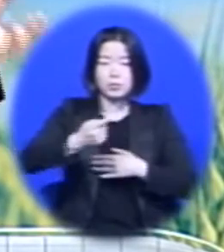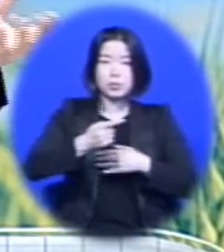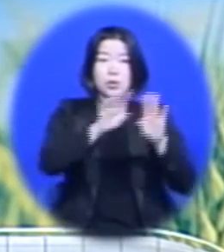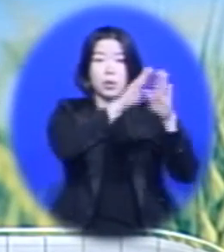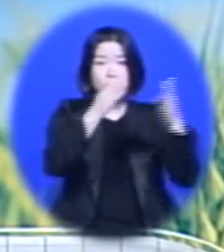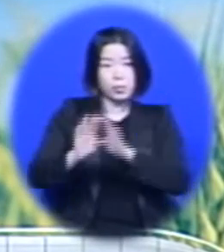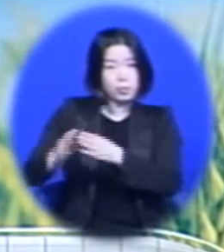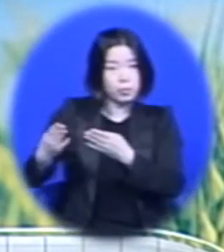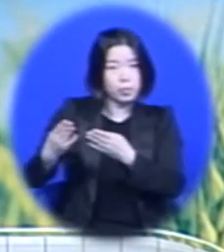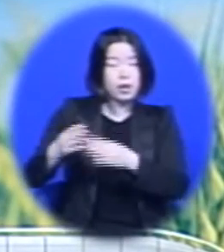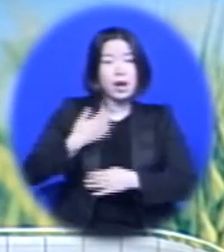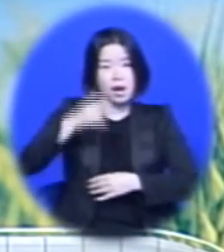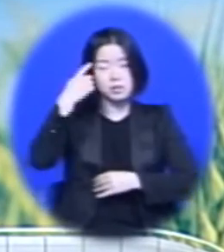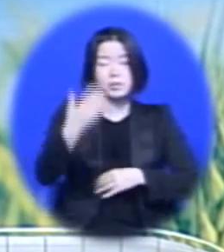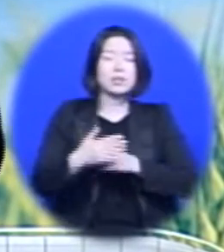거 아십니까?